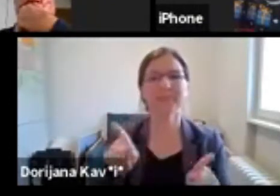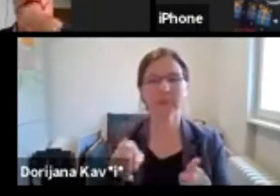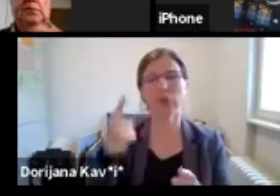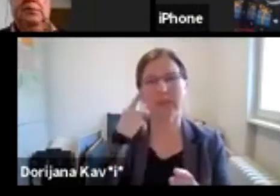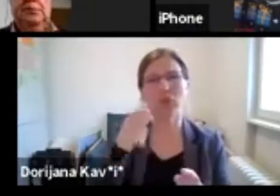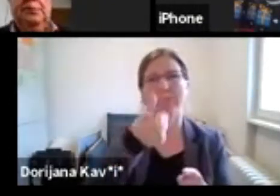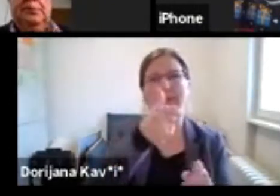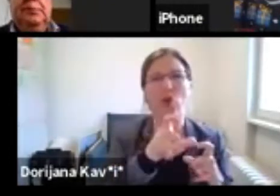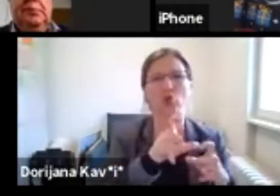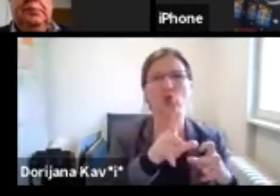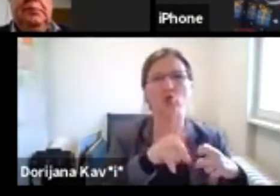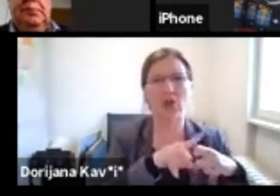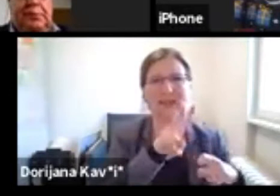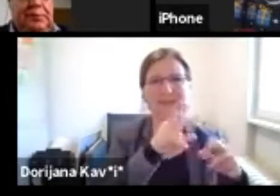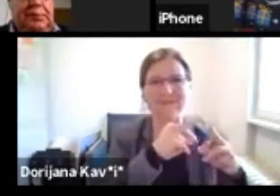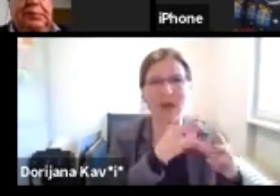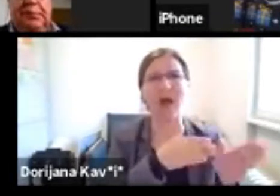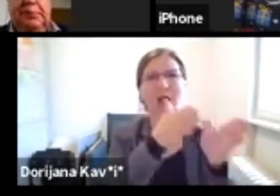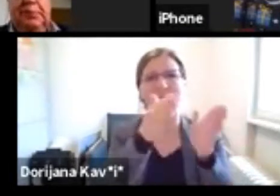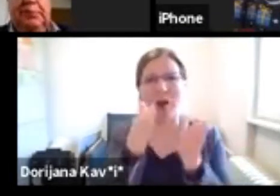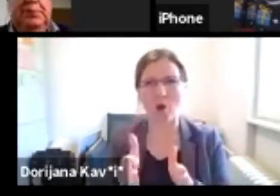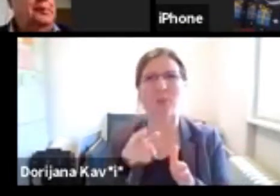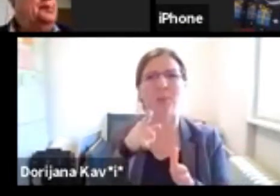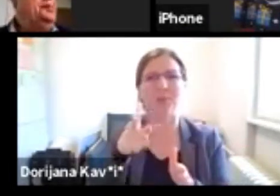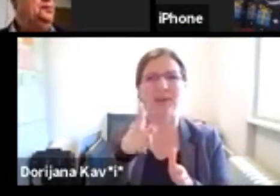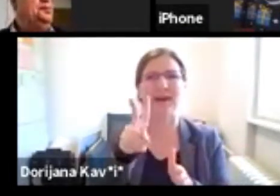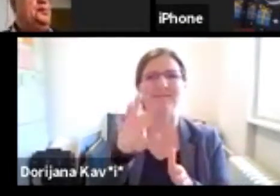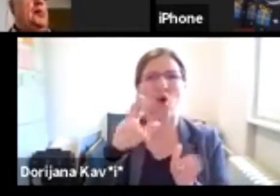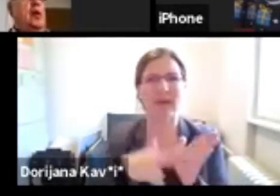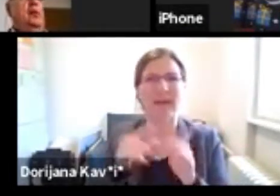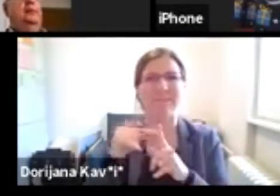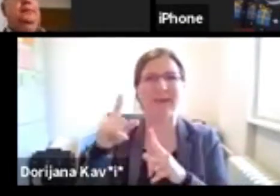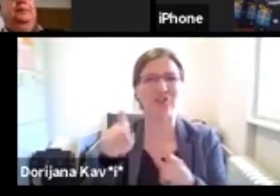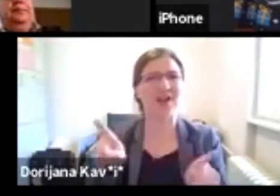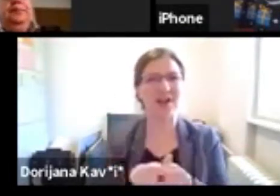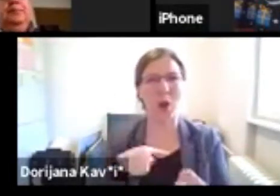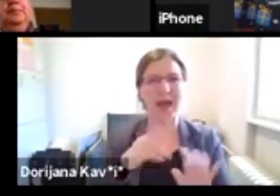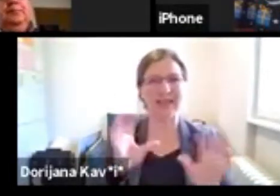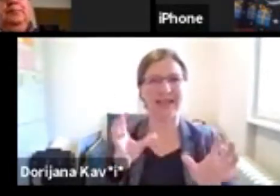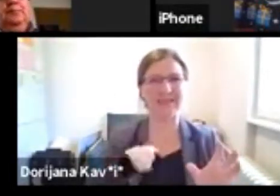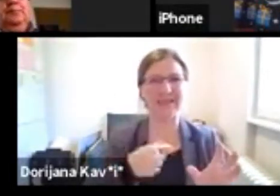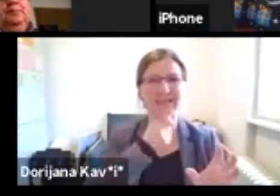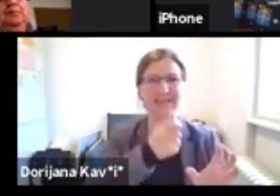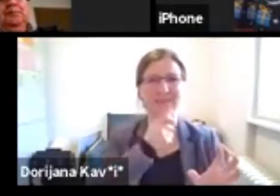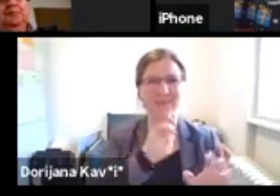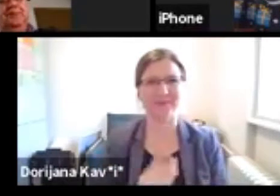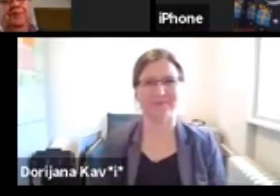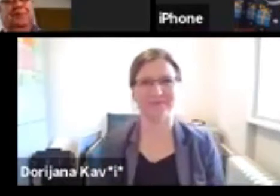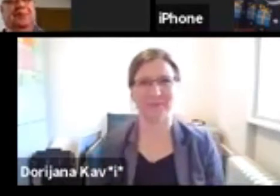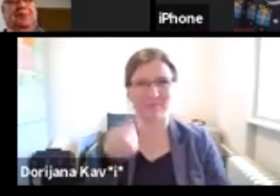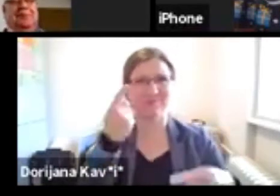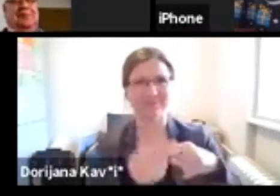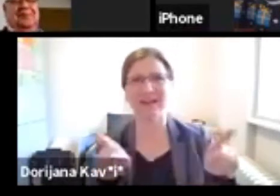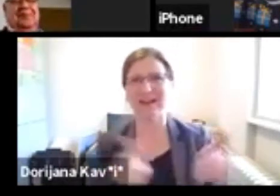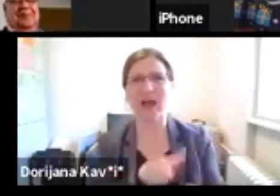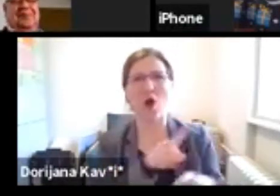Vojin Perić. Ja to sad kao neki televizijski voditelj pokušavam. Iva Šušak, kao Karmela Vukovcolić u najmanju ruku.